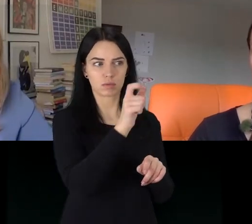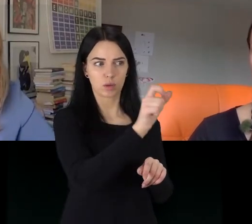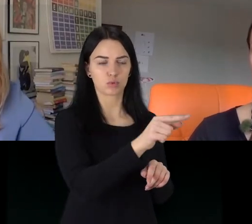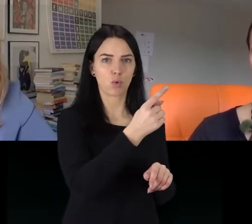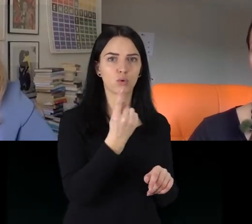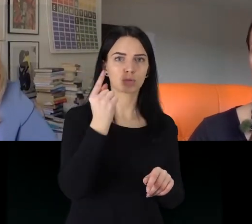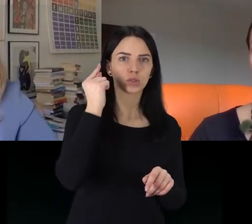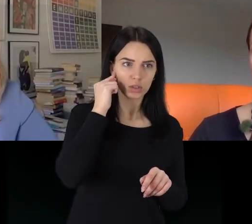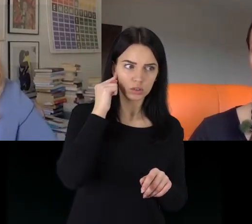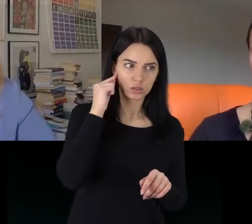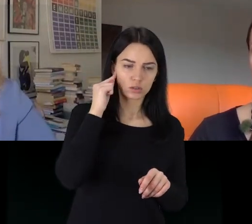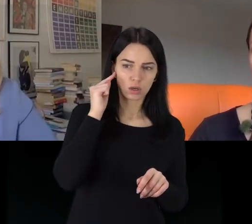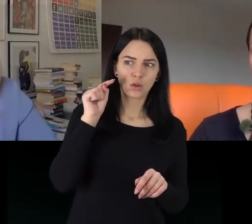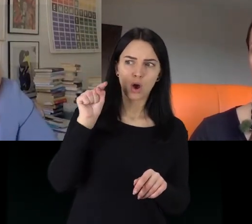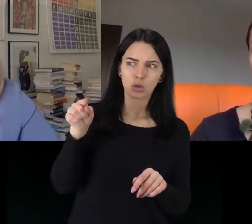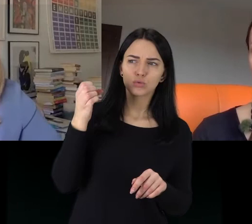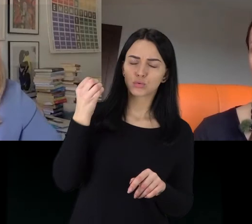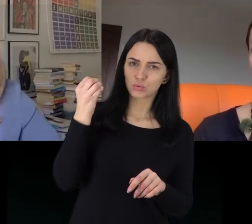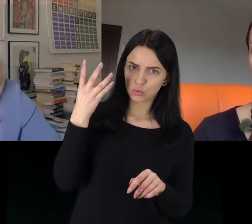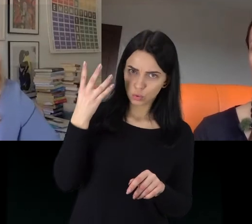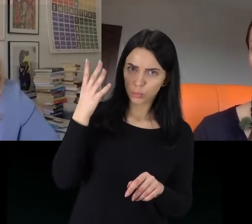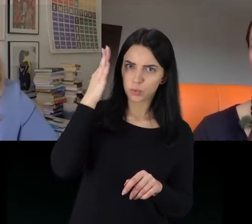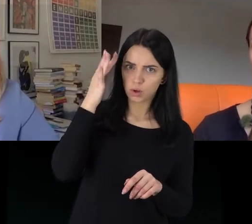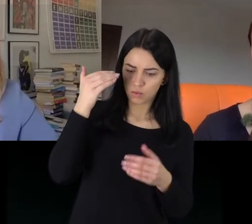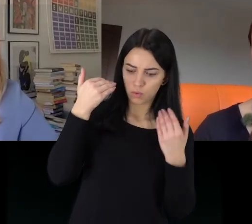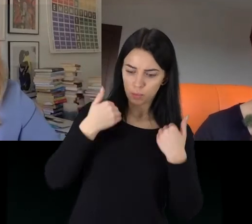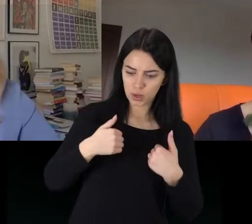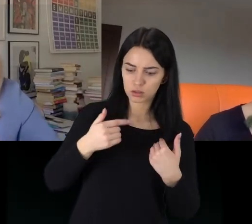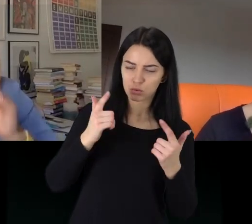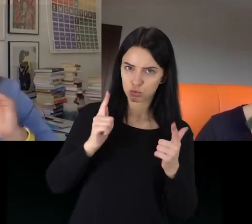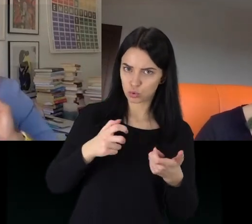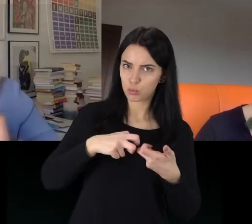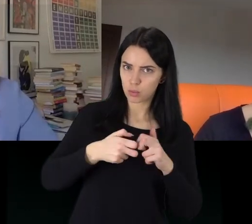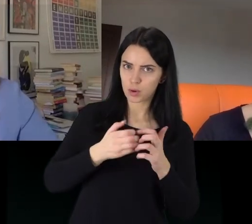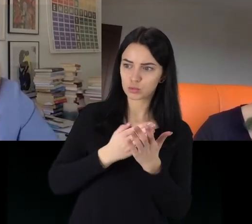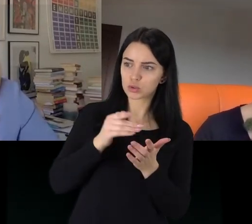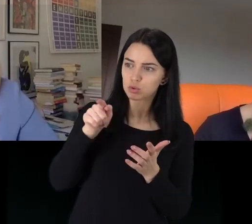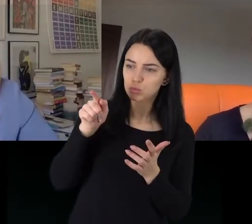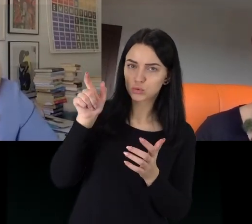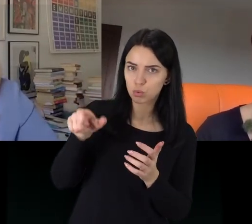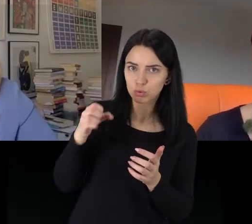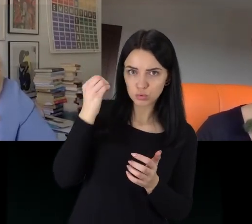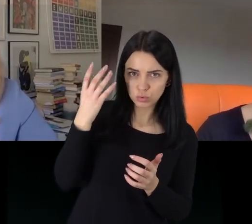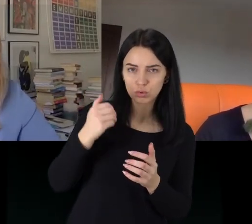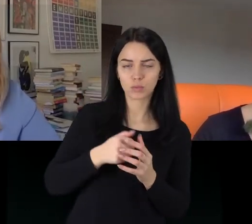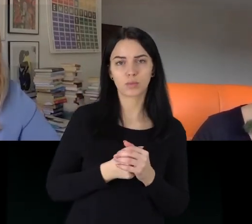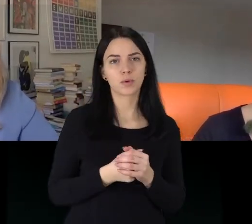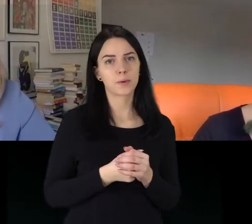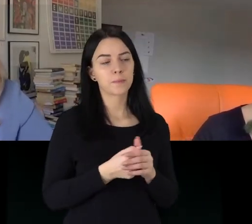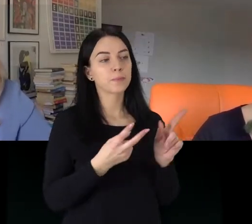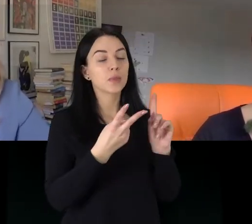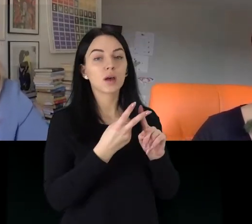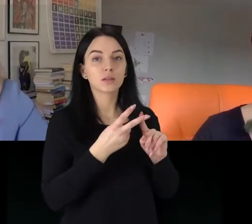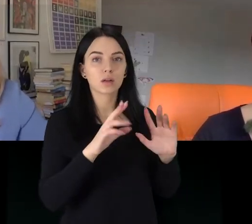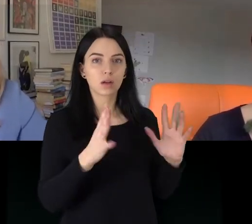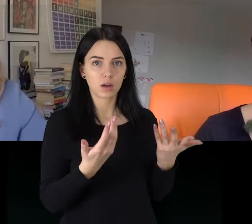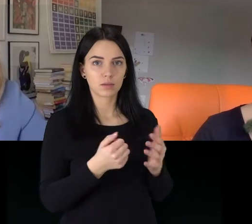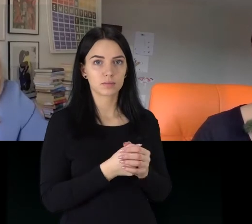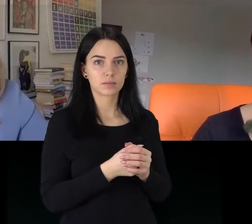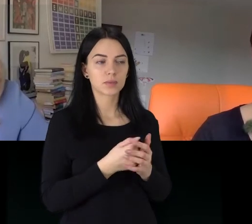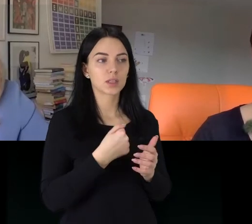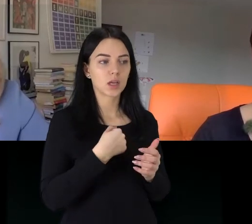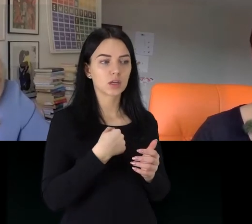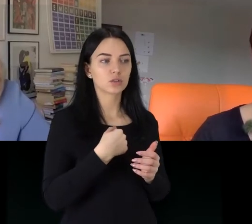suprantat, pastebit ir gal net apie jį galvojat, o ne kaltinat, ar ne. Tai aš žinau, kaip tau sunku. Antra dalis skamba, aš žinau, kur